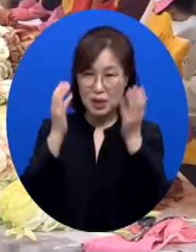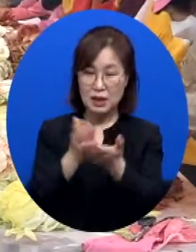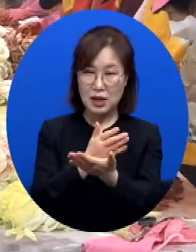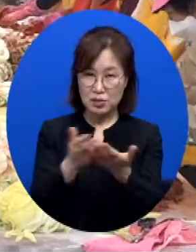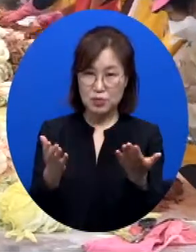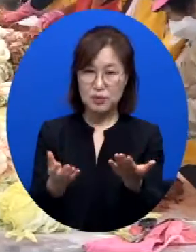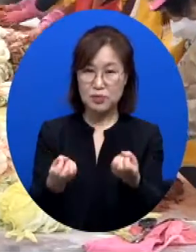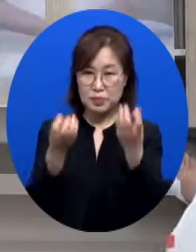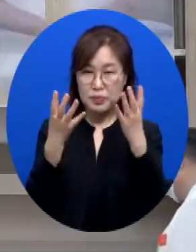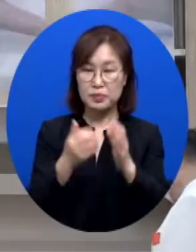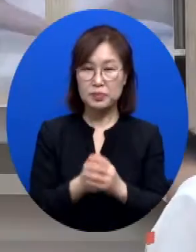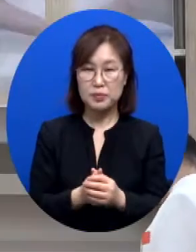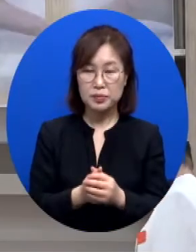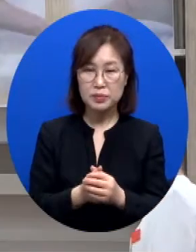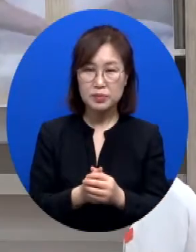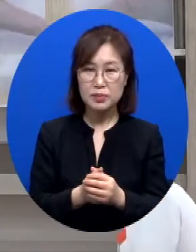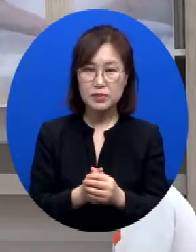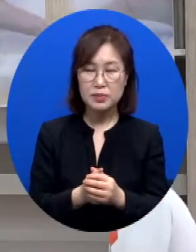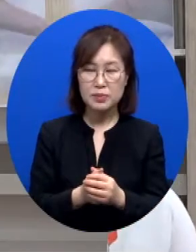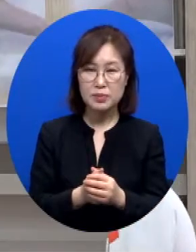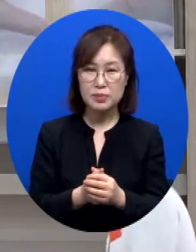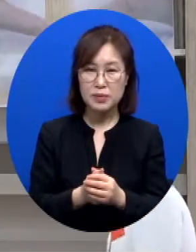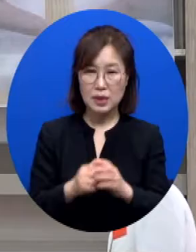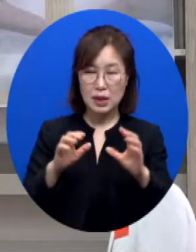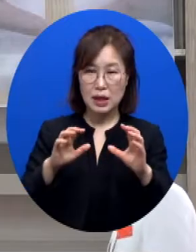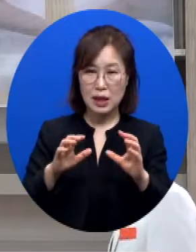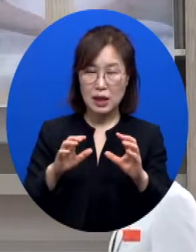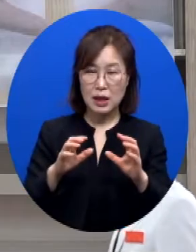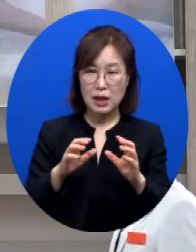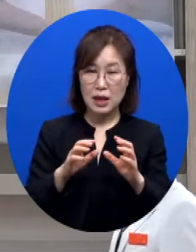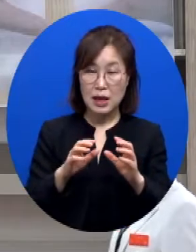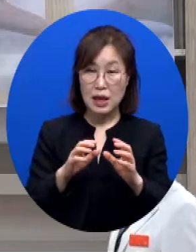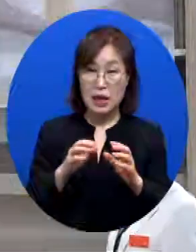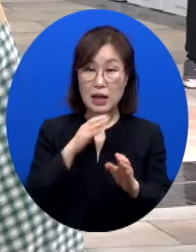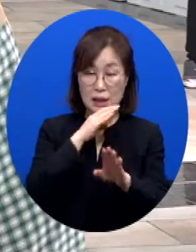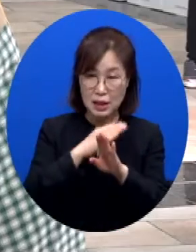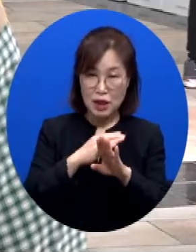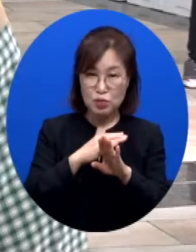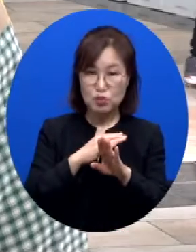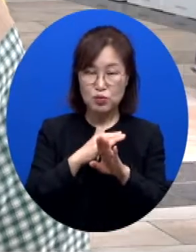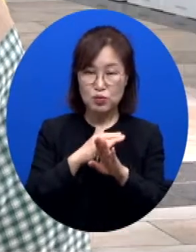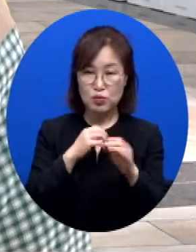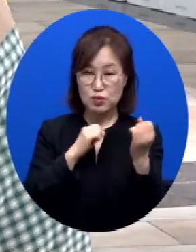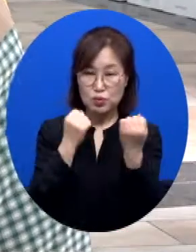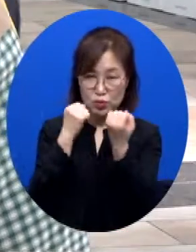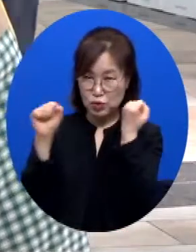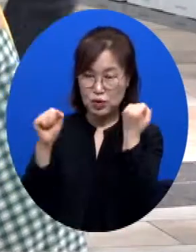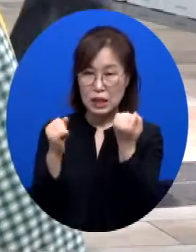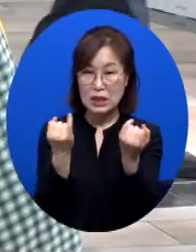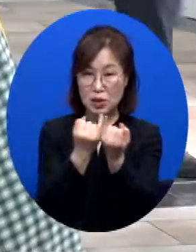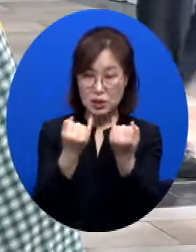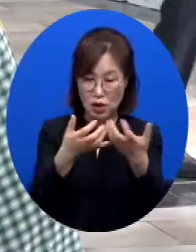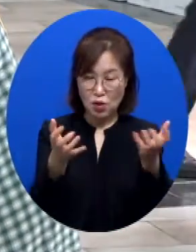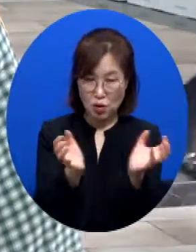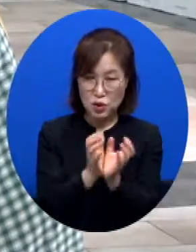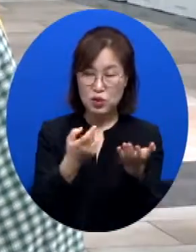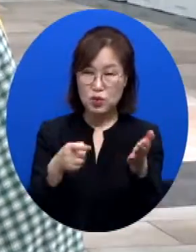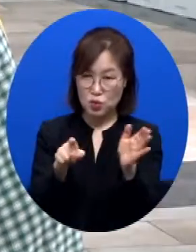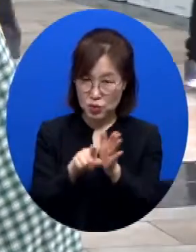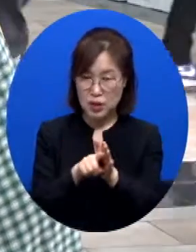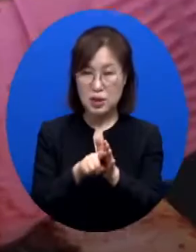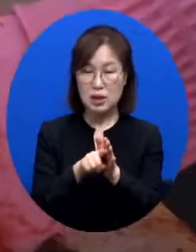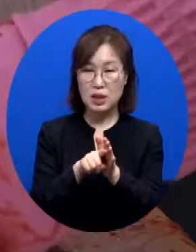기하성 전국 장로 협의회가 세계 탈북 여성 지원 연합과 함께 진행한 이번 행사에는 여의도 순복음교회